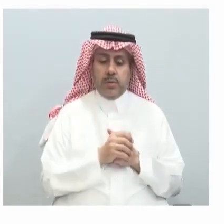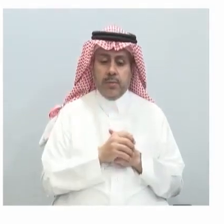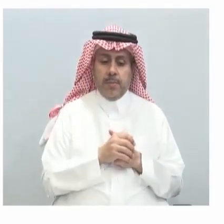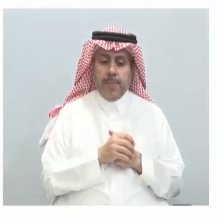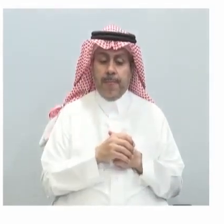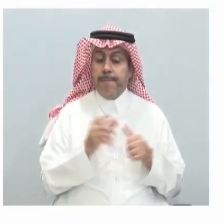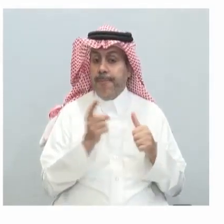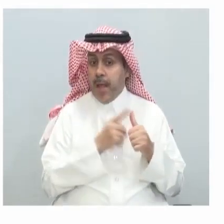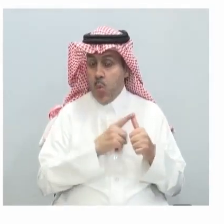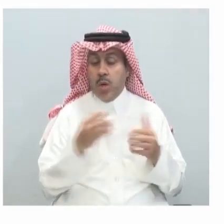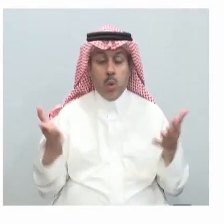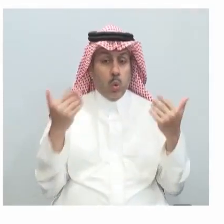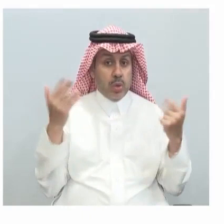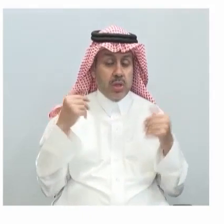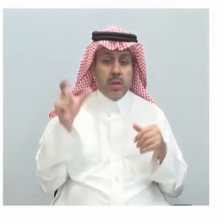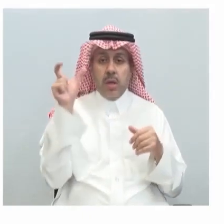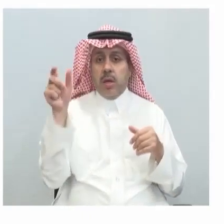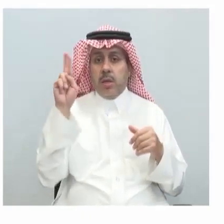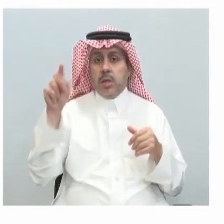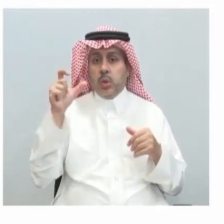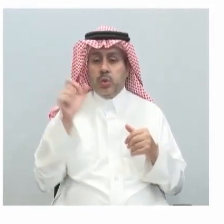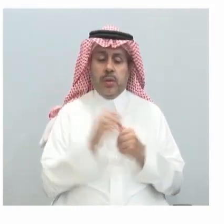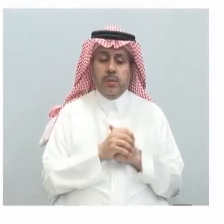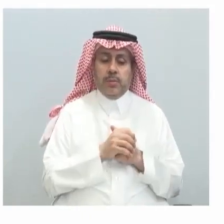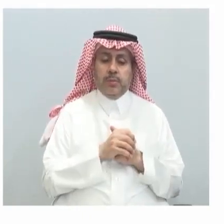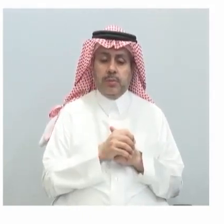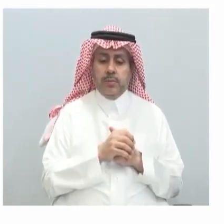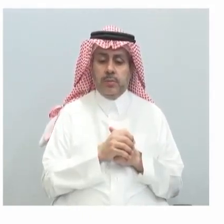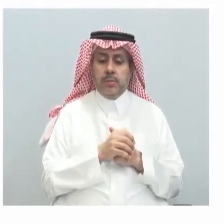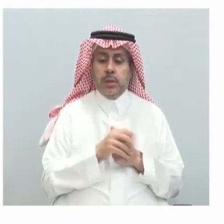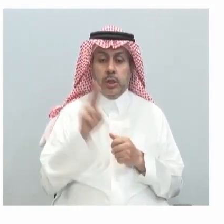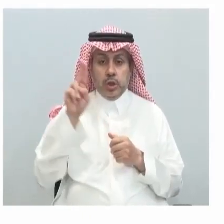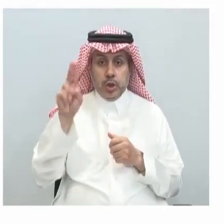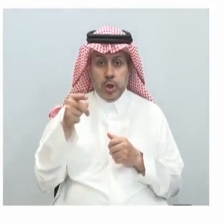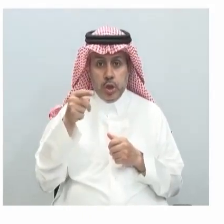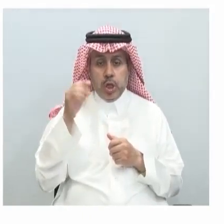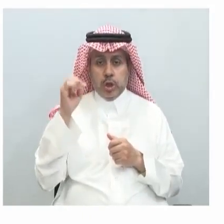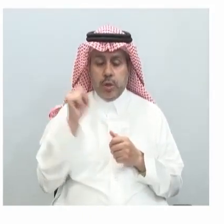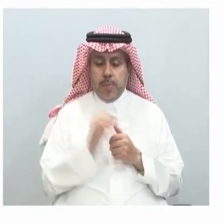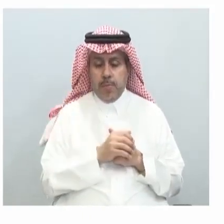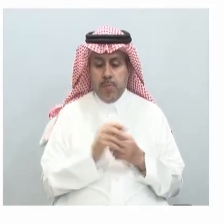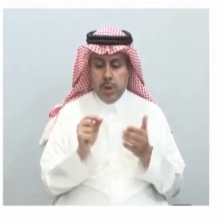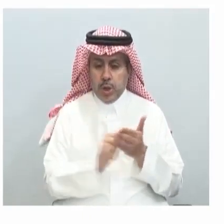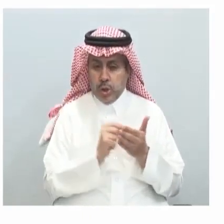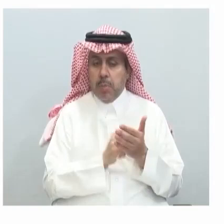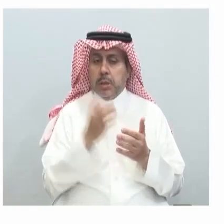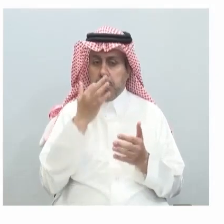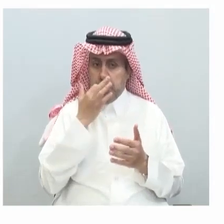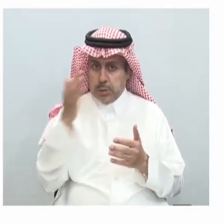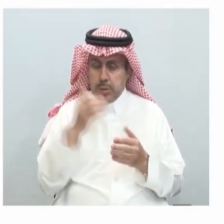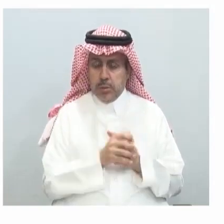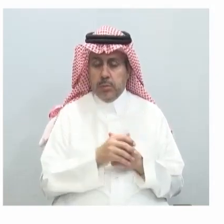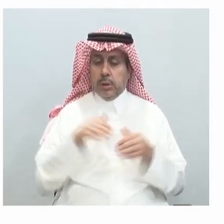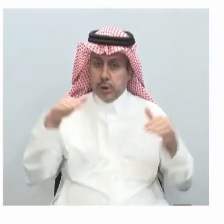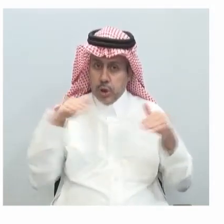واول اكسيد النيتروجين اذا ترجمها بشكل كتابي حتى تسهل عليك هنا